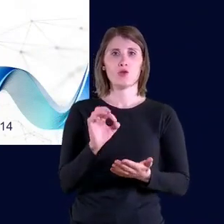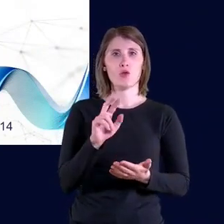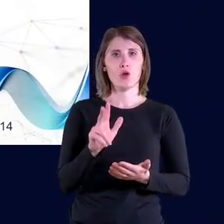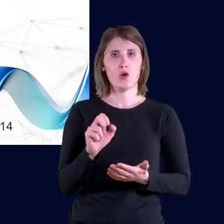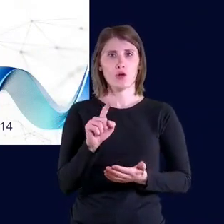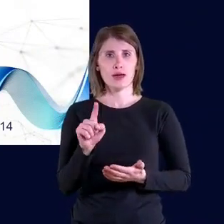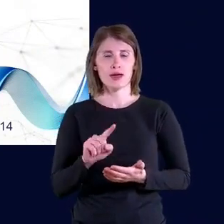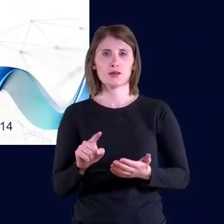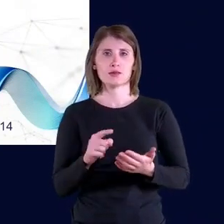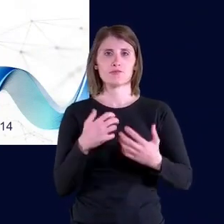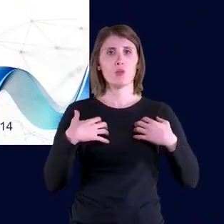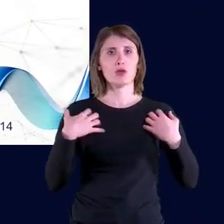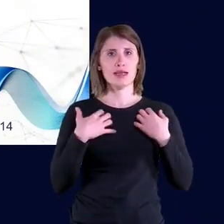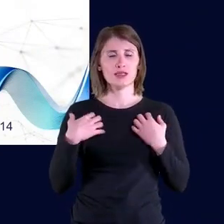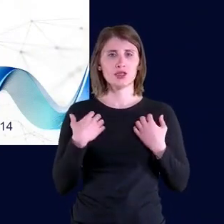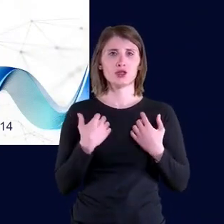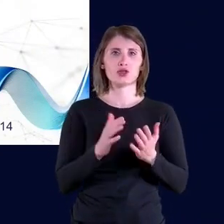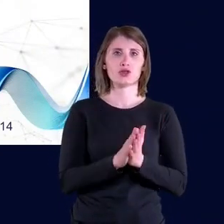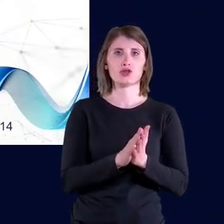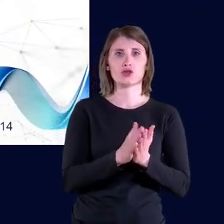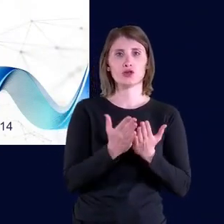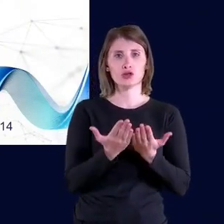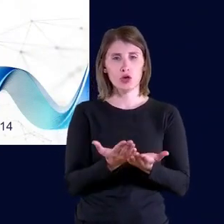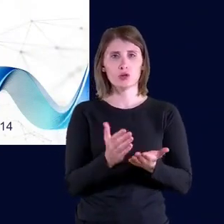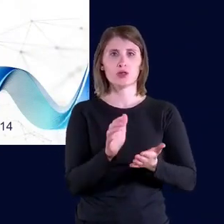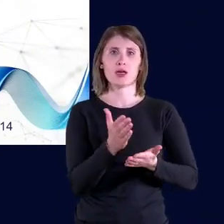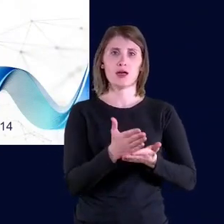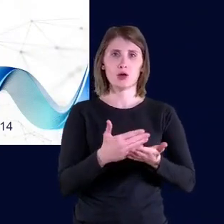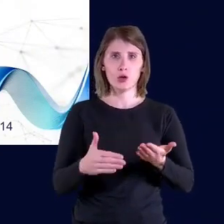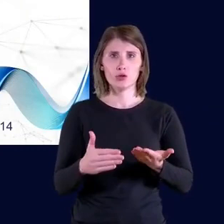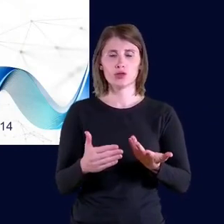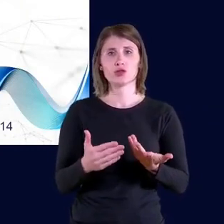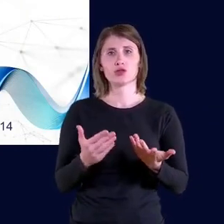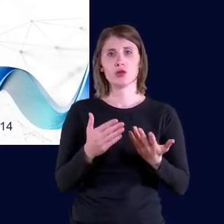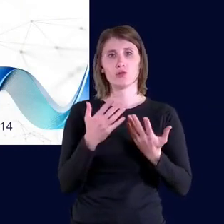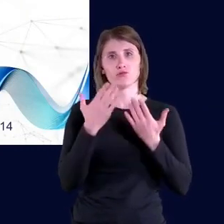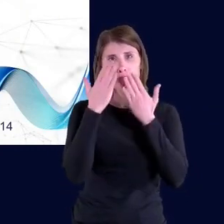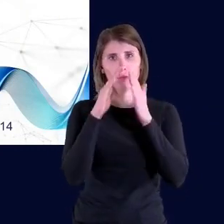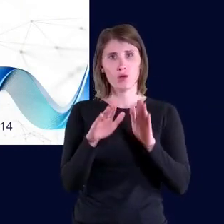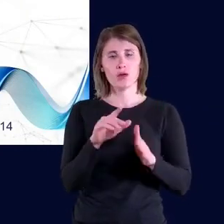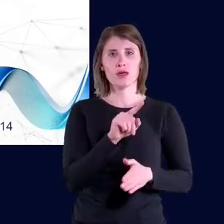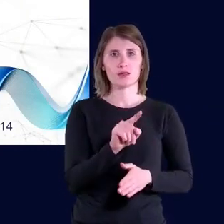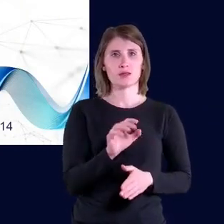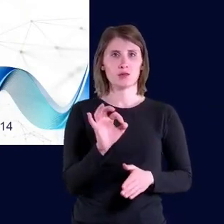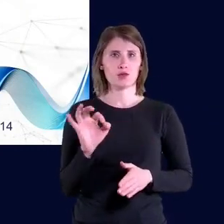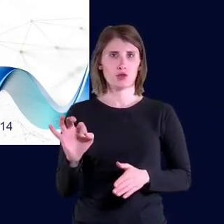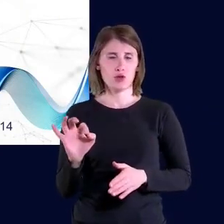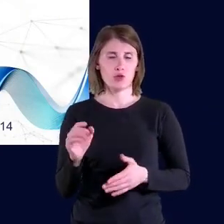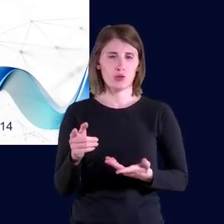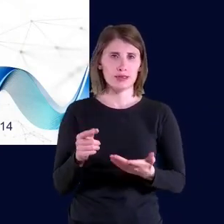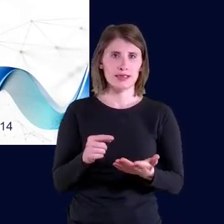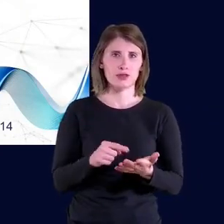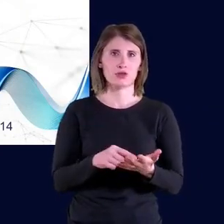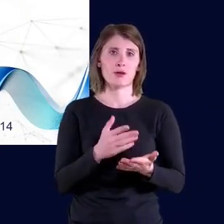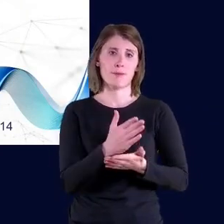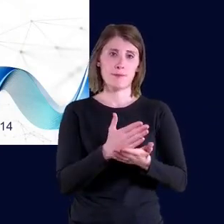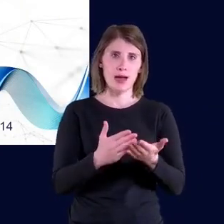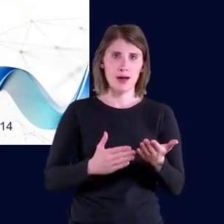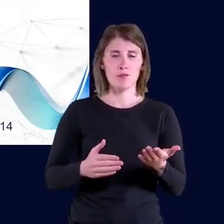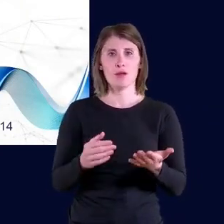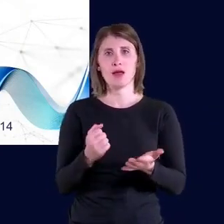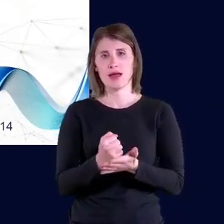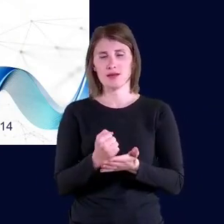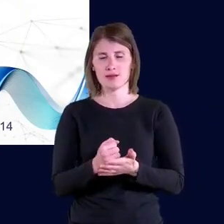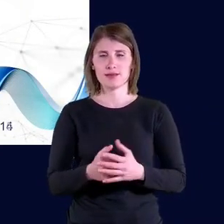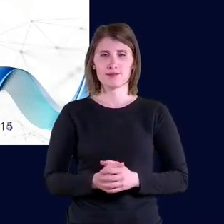książka rozdział obiekty dziedzictwa przemysłowego czy też oka zoologiczny jakim Atlas mapa i Adres